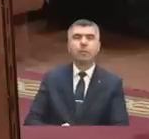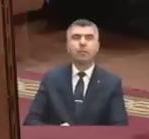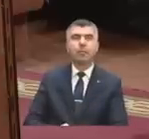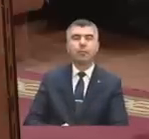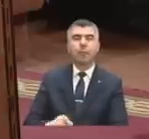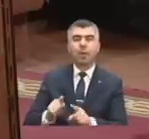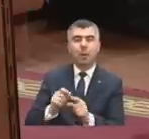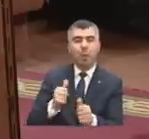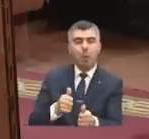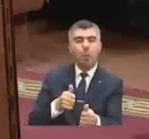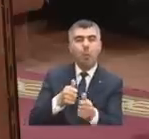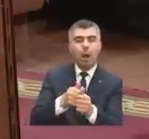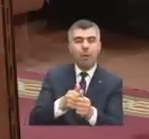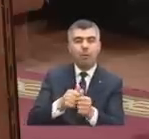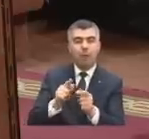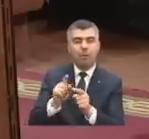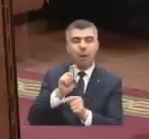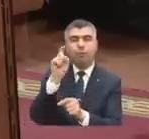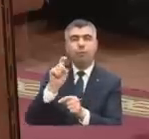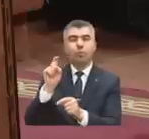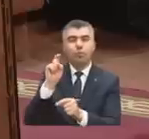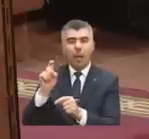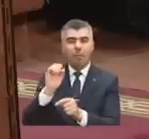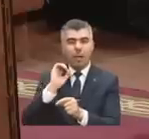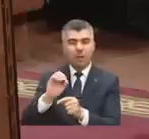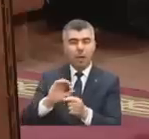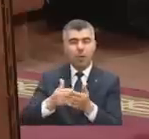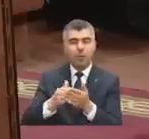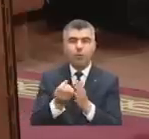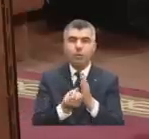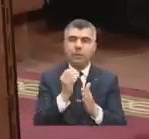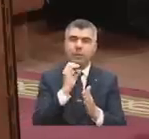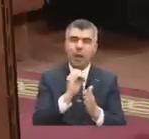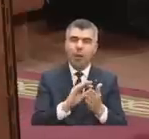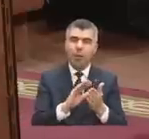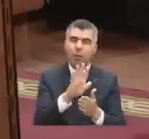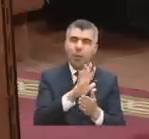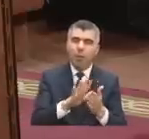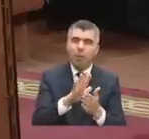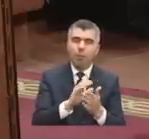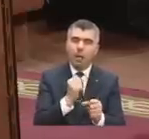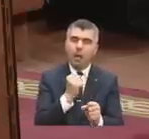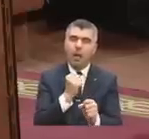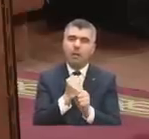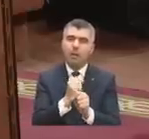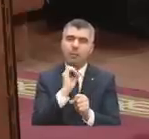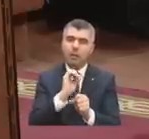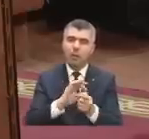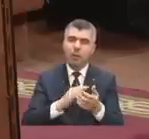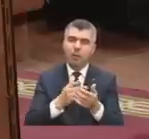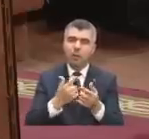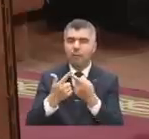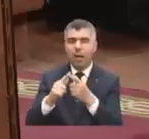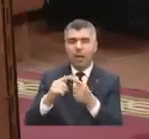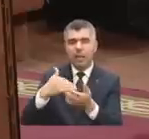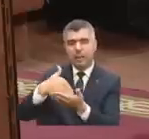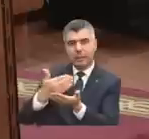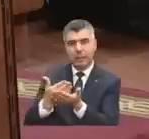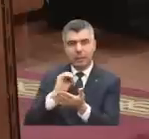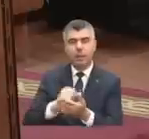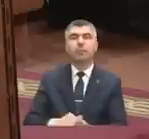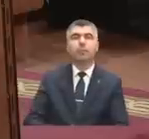مواكبه جماعه الترابي من اجل تاهيل ادارتها وتحديد النماذج الهياكل التنظيميه الخاصه بكل صنف منها